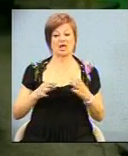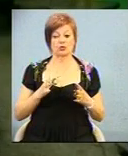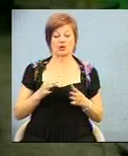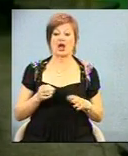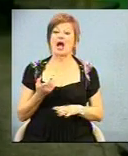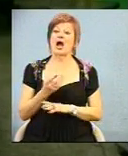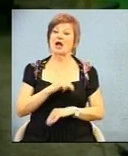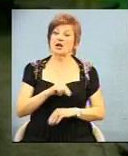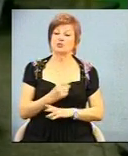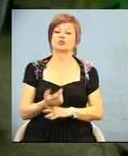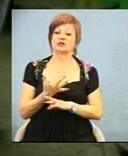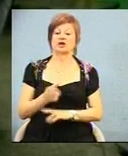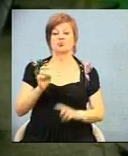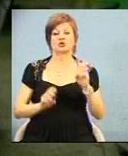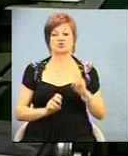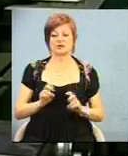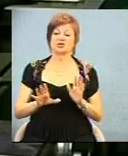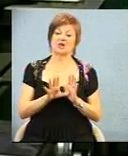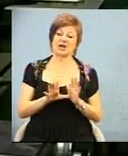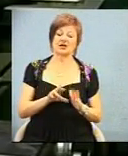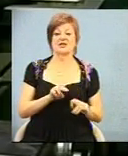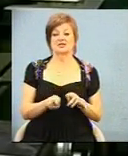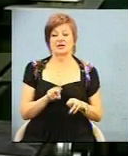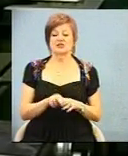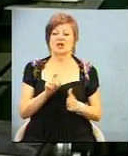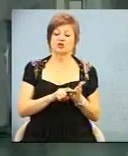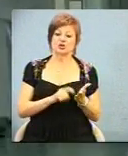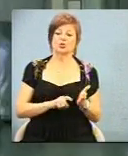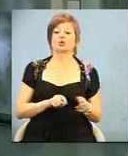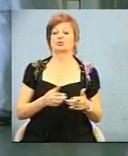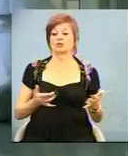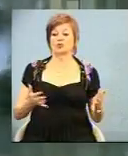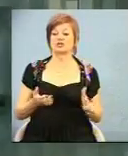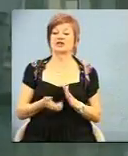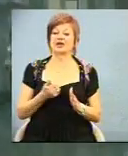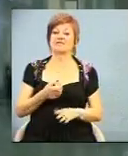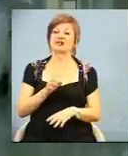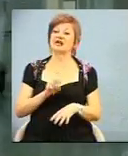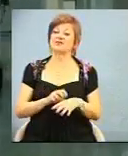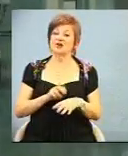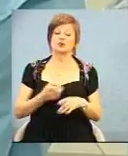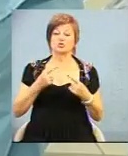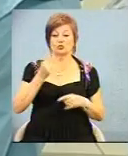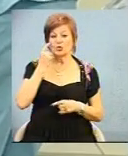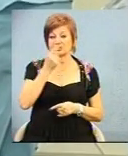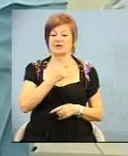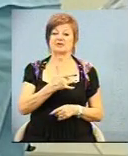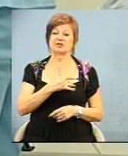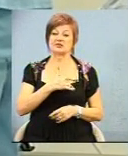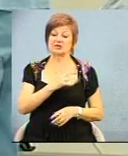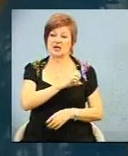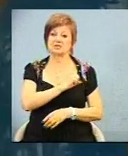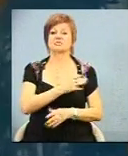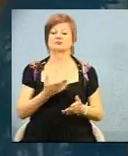праці потребує робочих професій – електриків, сантехніків, токарів, слюсарів. Бракує лікарів, адже багато офтальмологів, кардіологів та